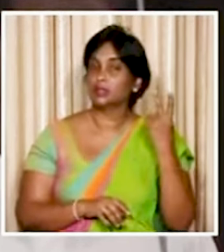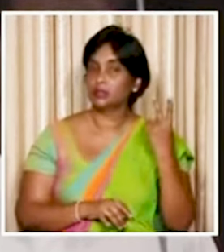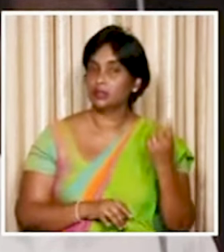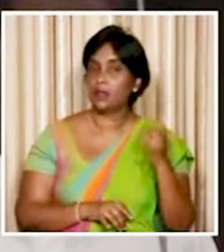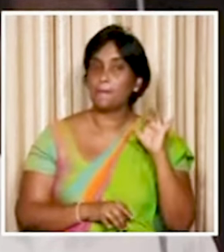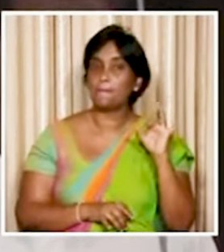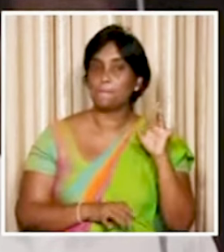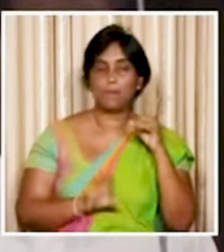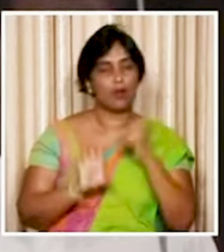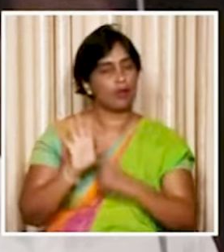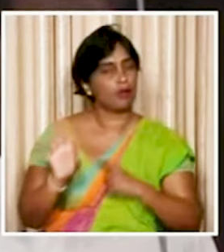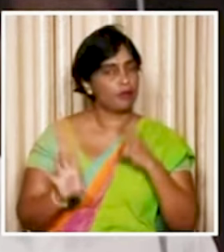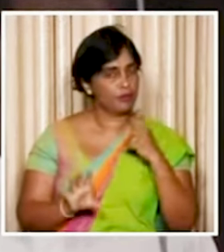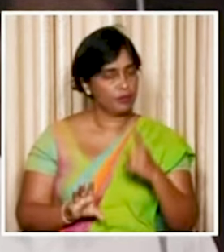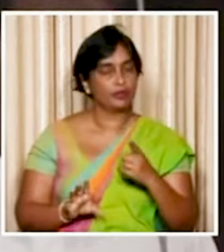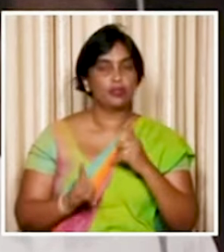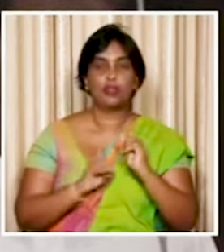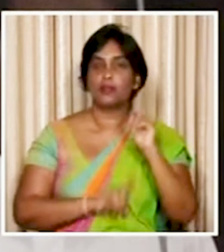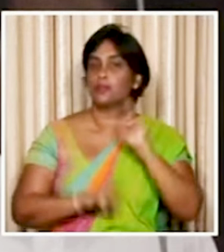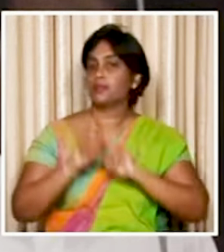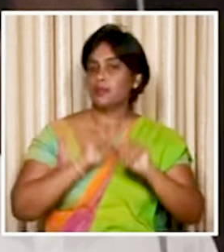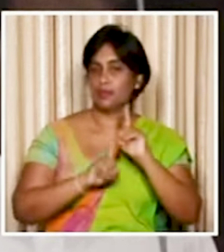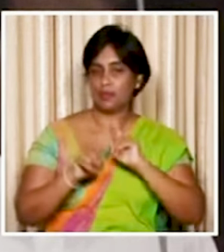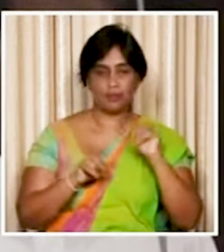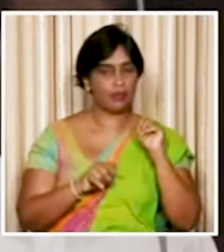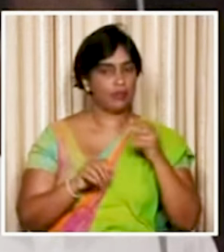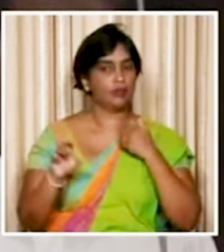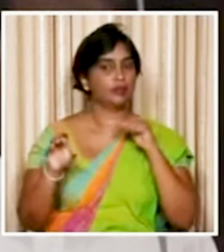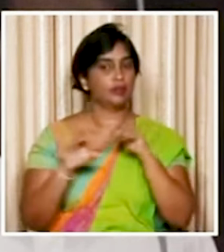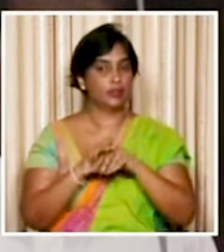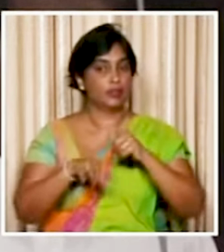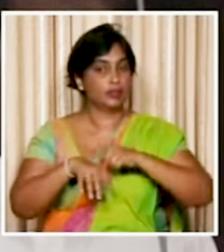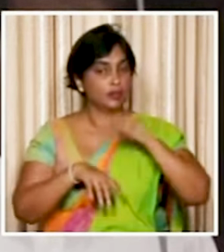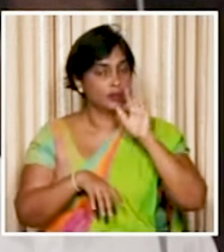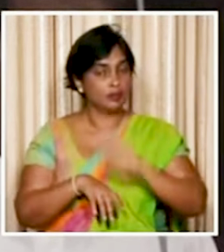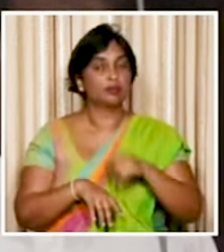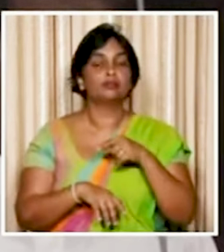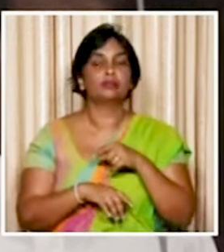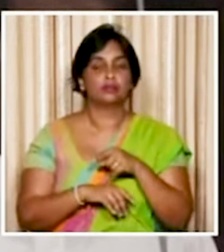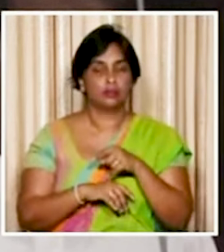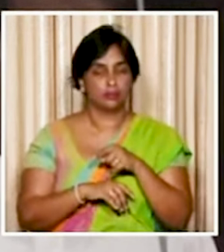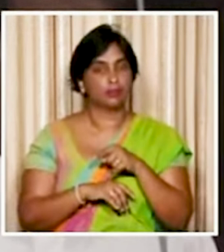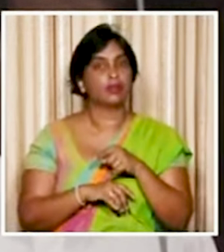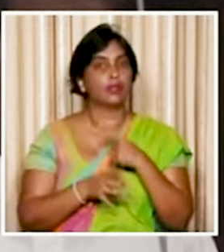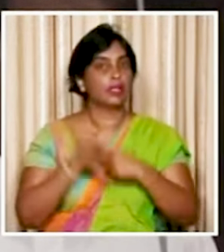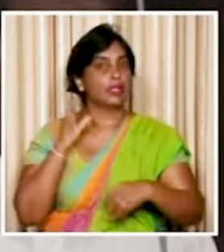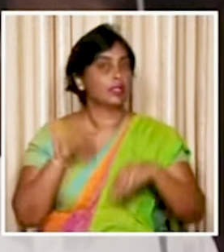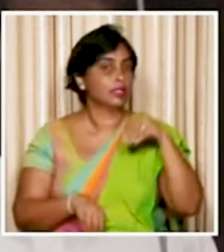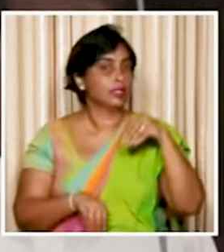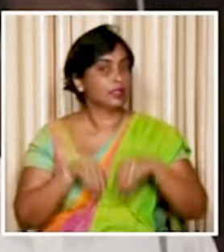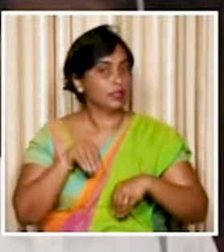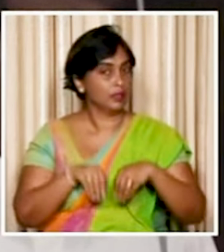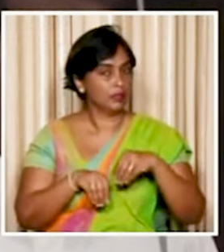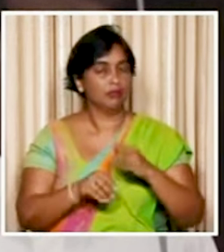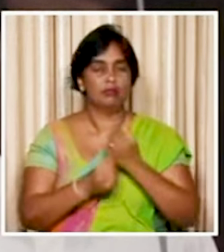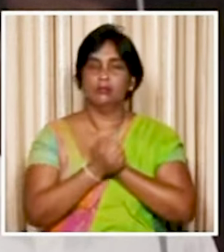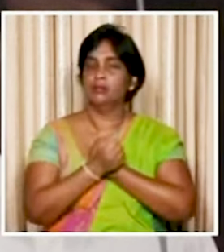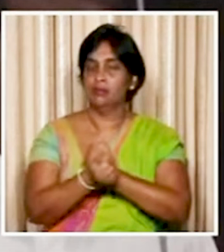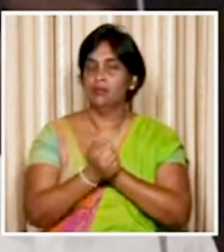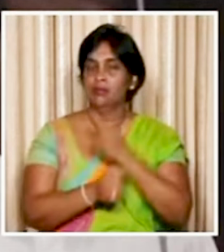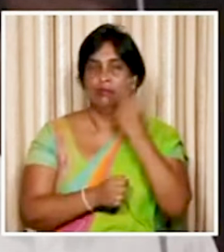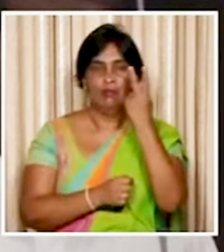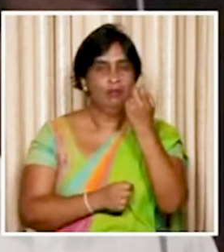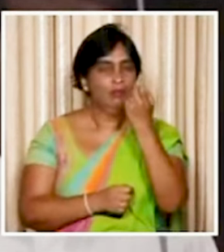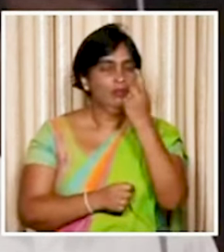2015 பாராளுமன்றத்துக்கு வருகின்ற போது 217 அரசியல் கைதிகள் சிறையில் இருந்தார்கள்.